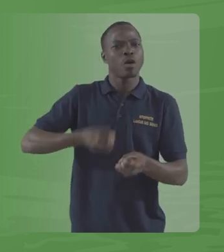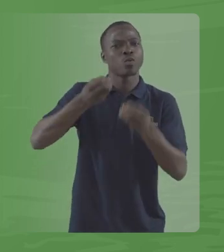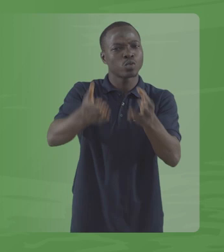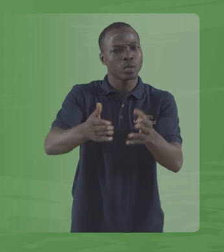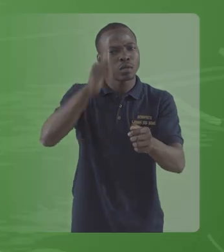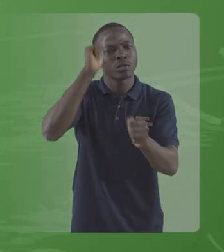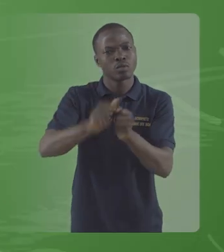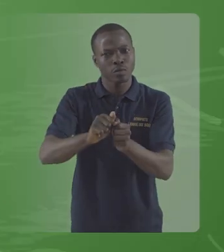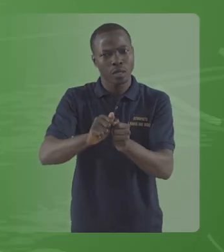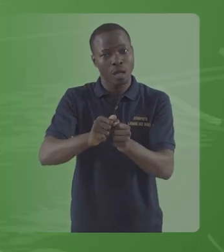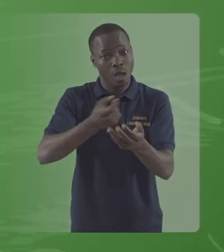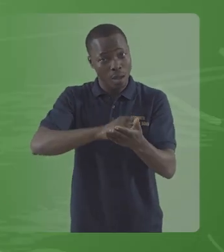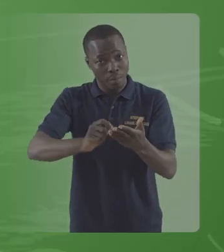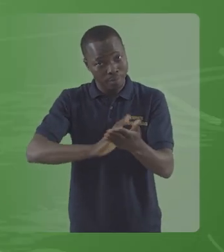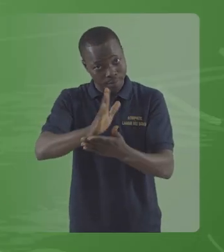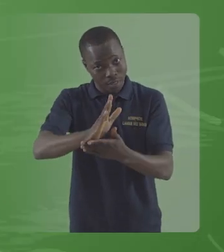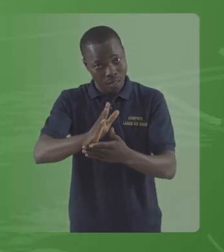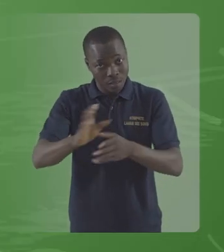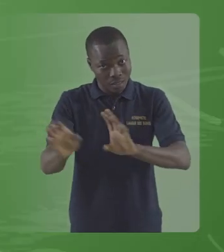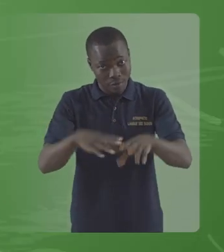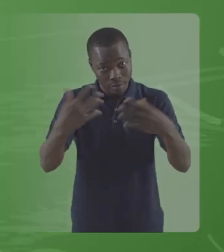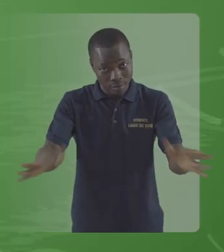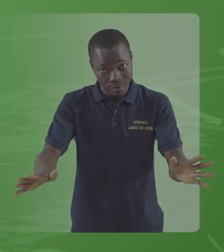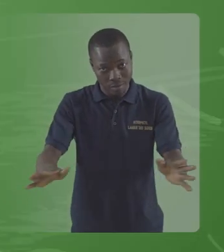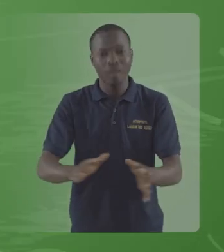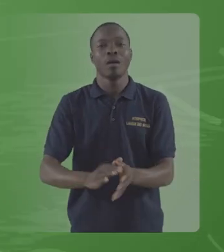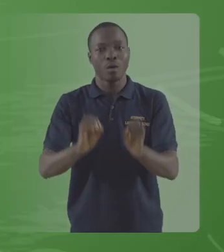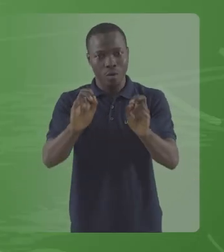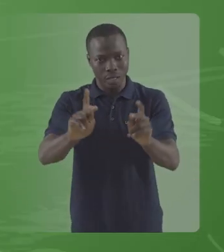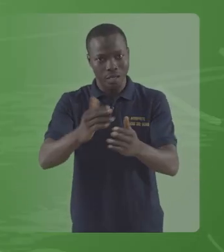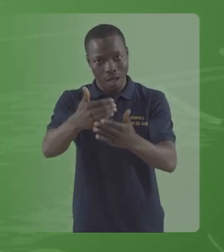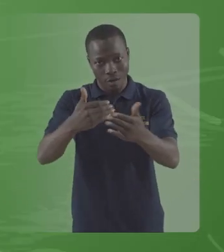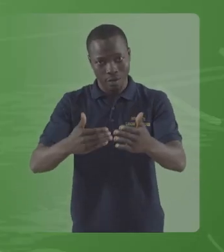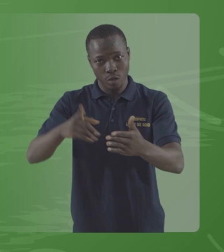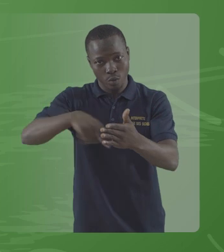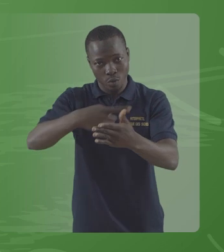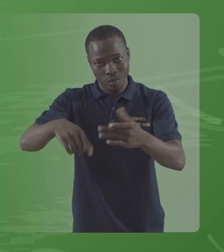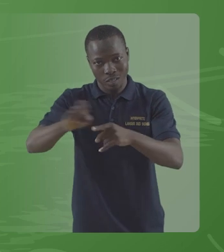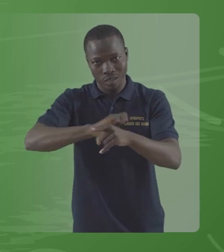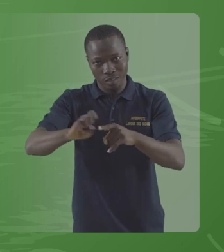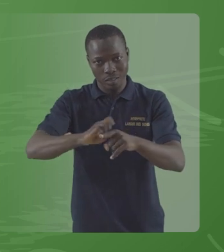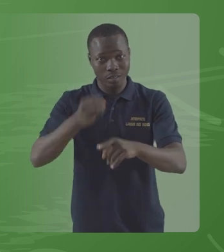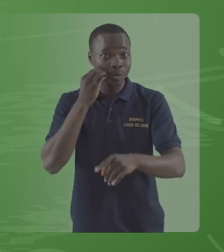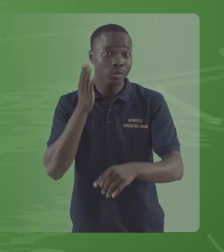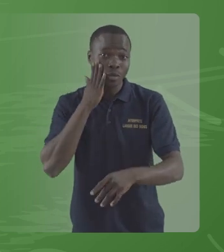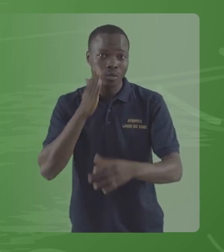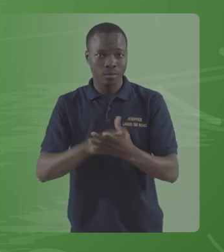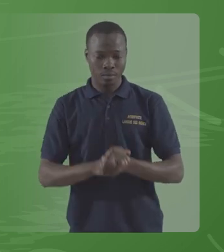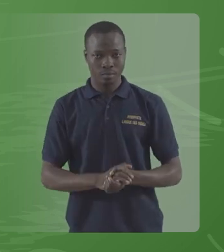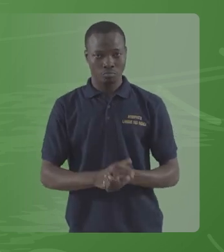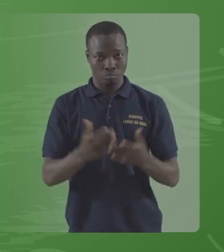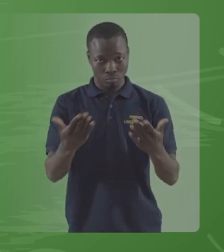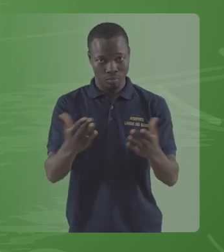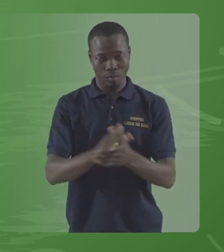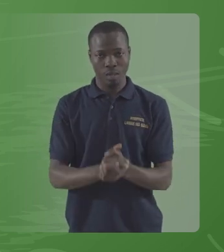semaine dernière. Avant de commencer la correction de notre exercice de maison,